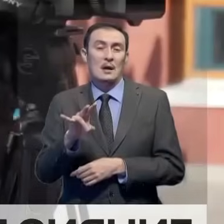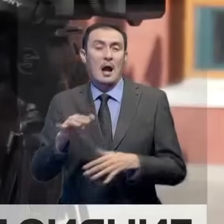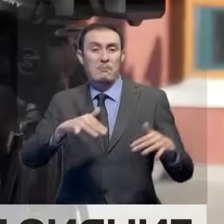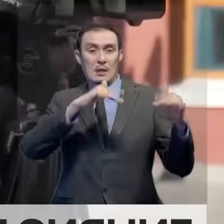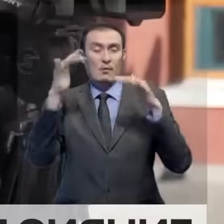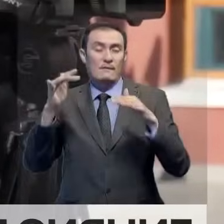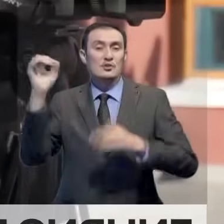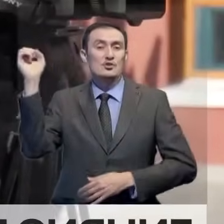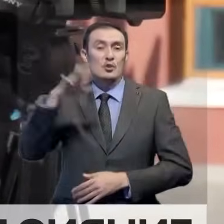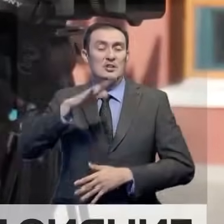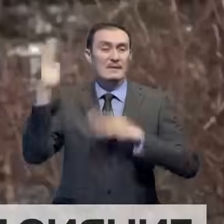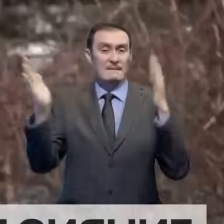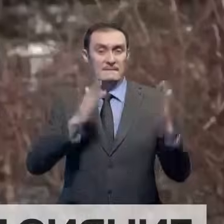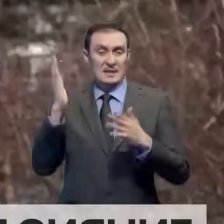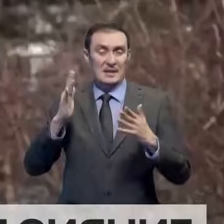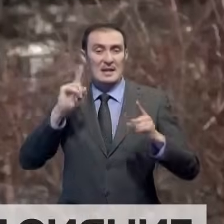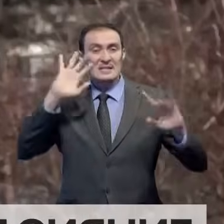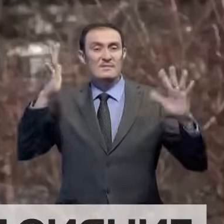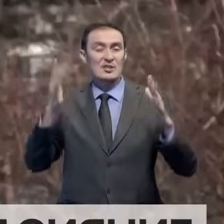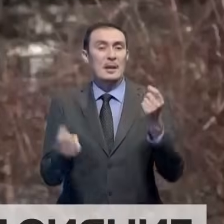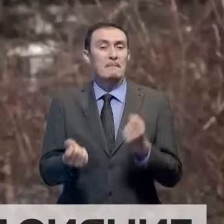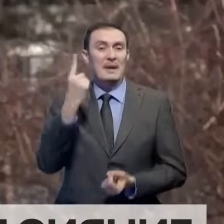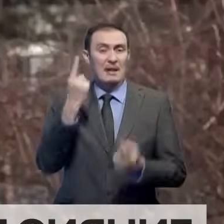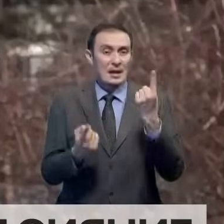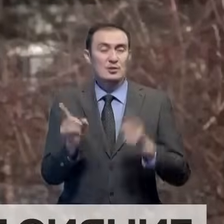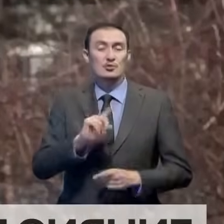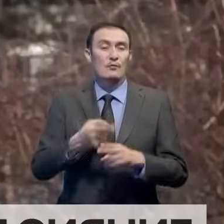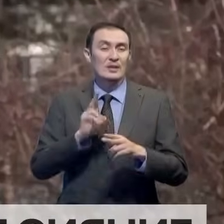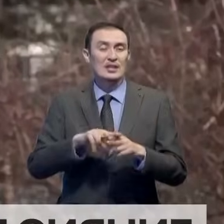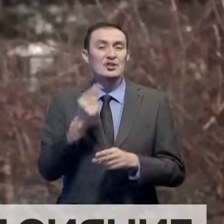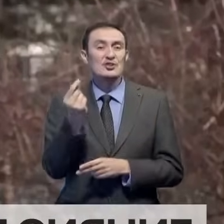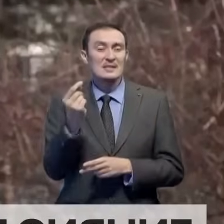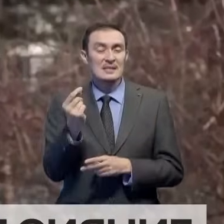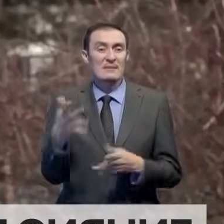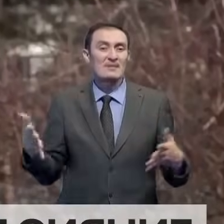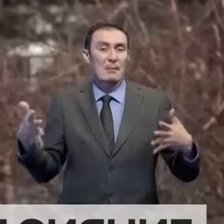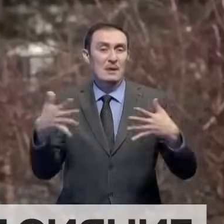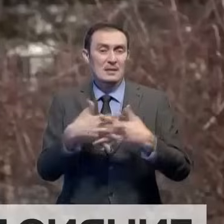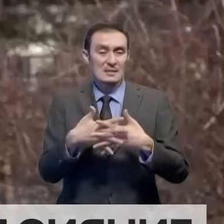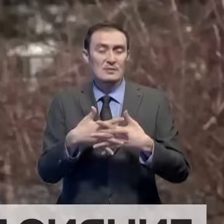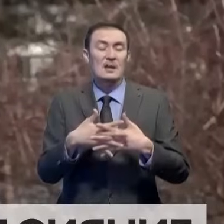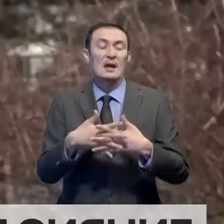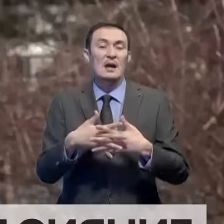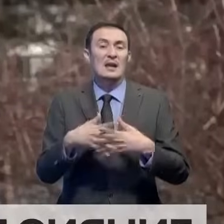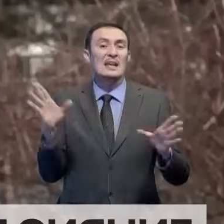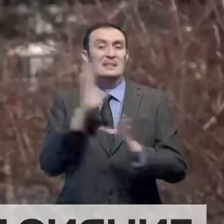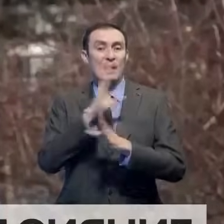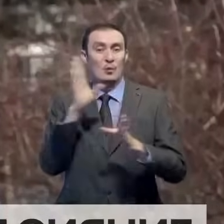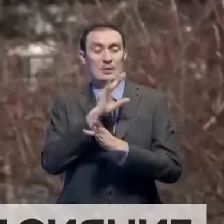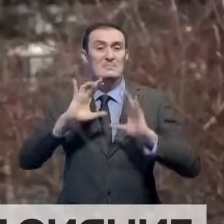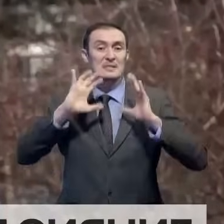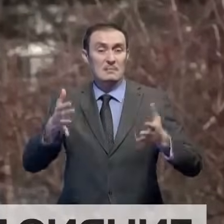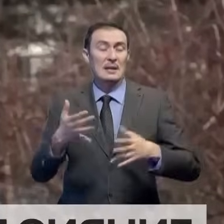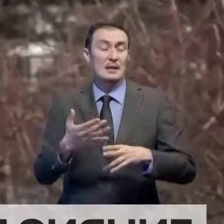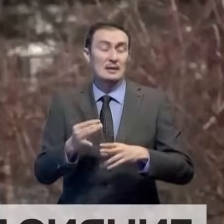облаков солнечного ветра. Свечение возникает из-за того, что эти частицы взаимодействуют с тем самым кислородом, которым